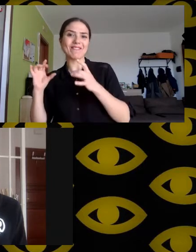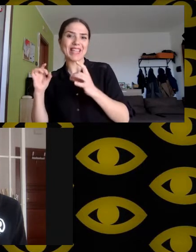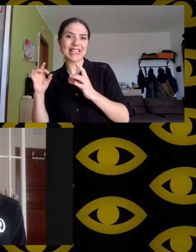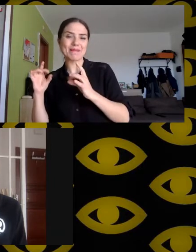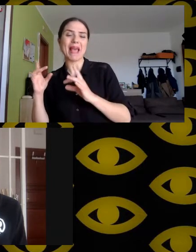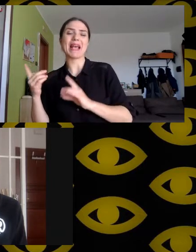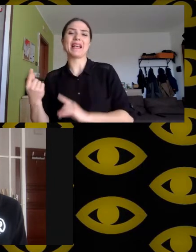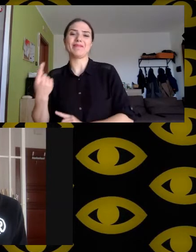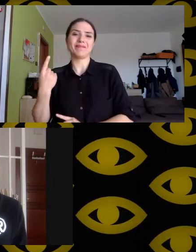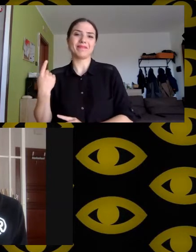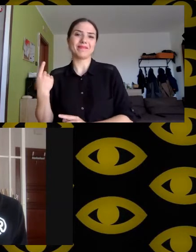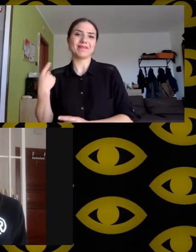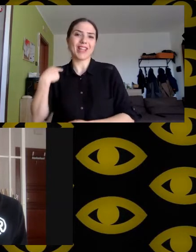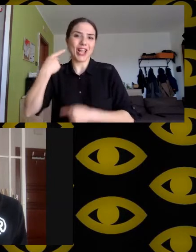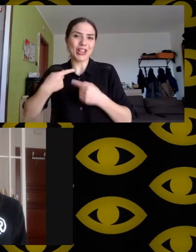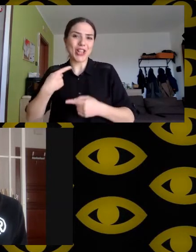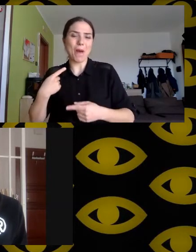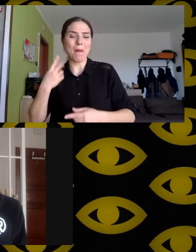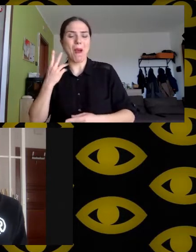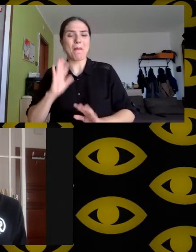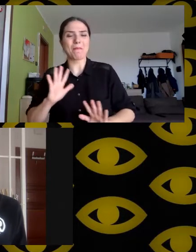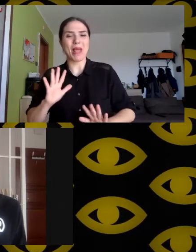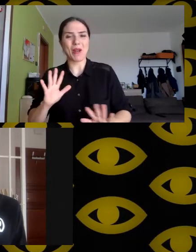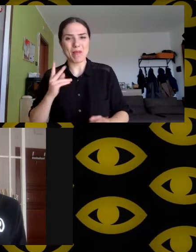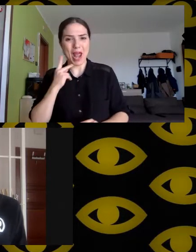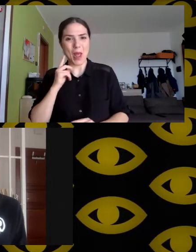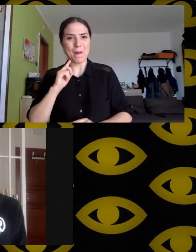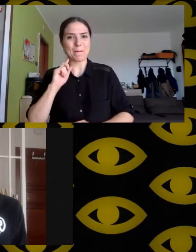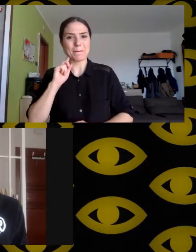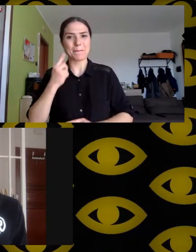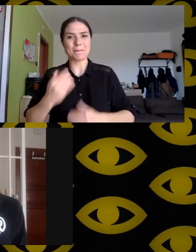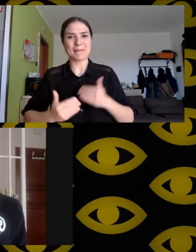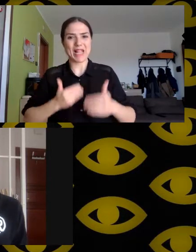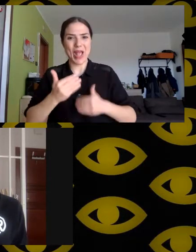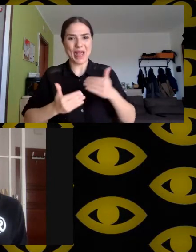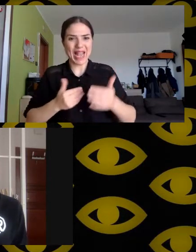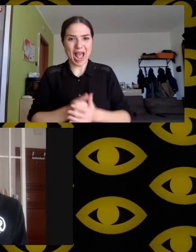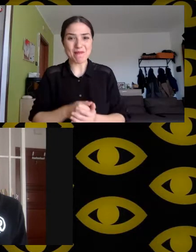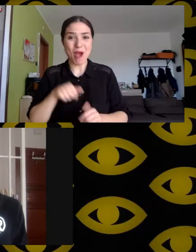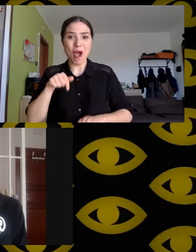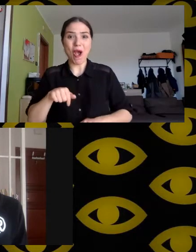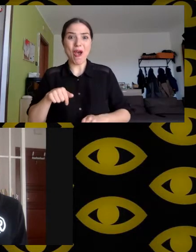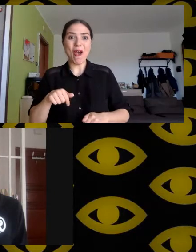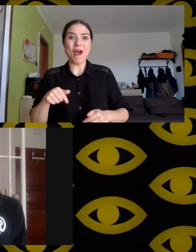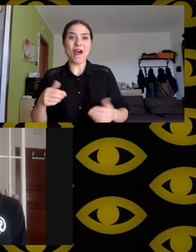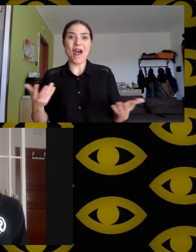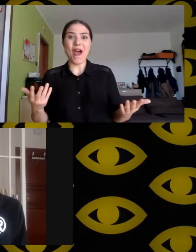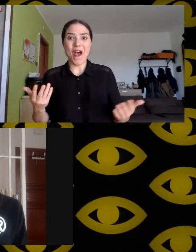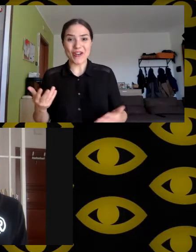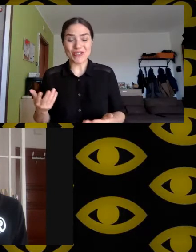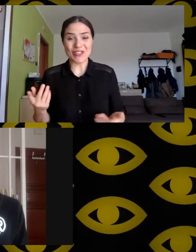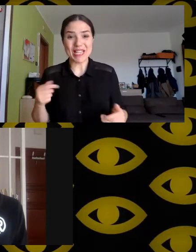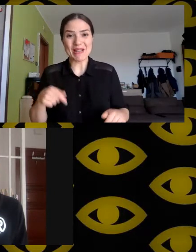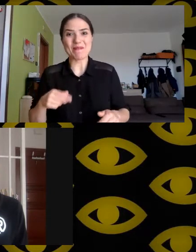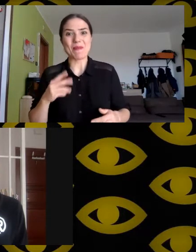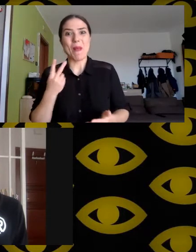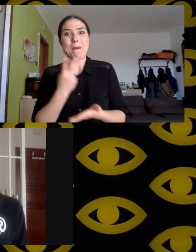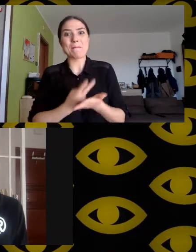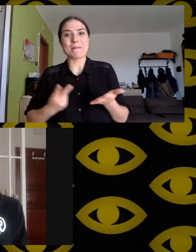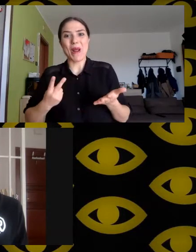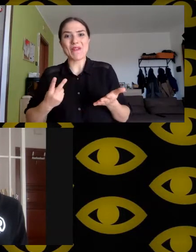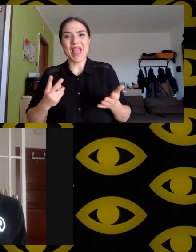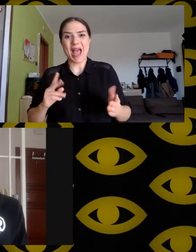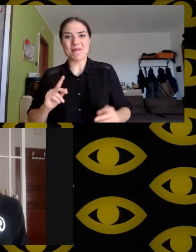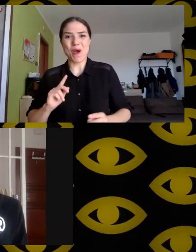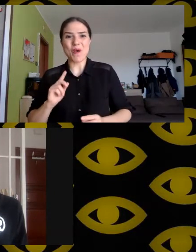noi, e quindi abbiamo veramente, oggi abbiamo fatto veramente il botto. Io spero veramente che questo video faccia un gran giro, che questa anche la